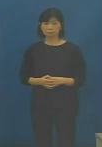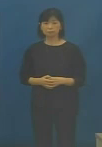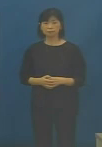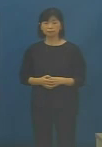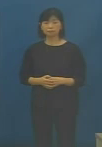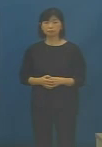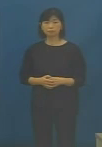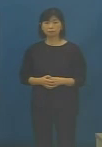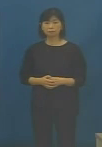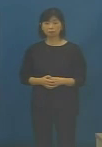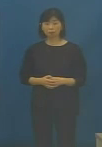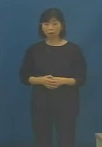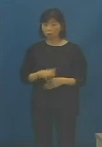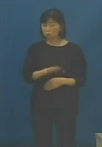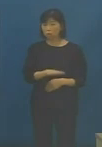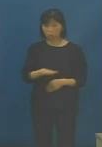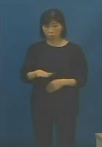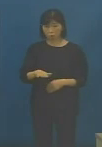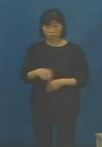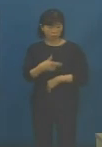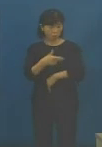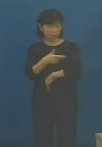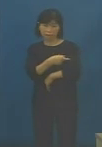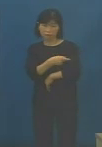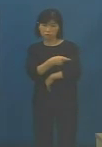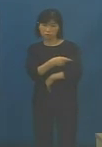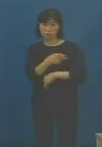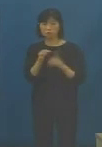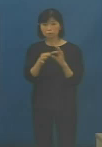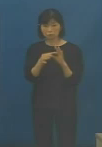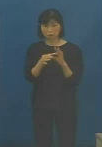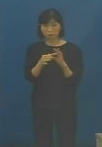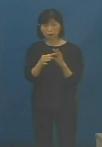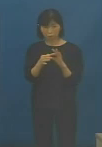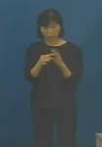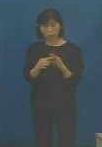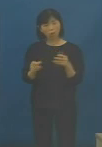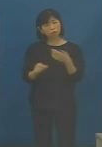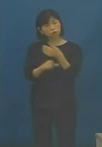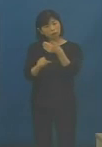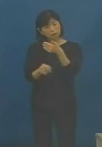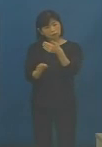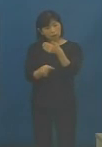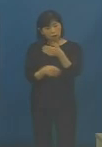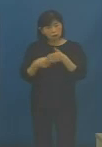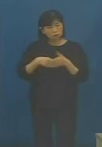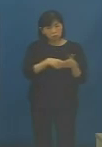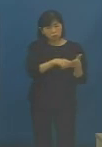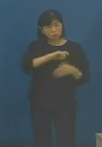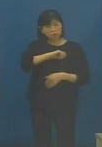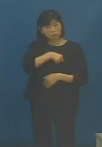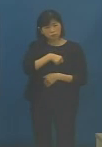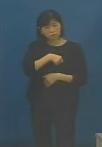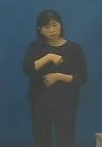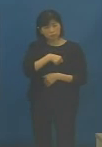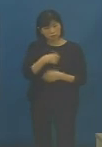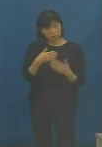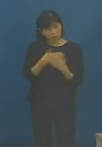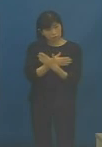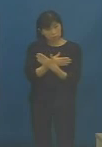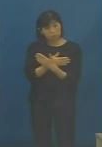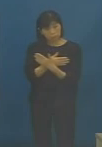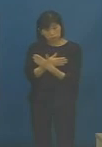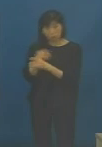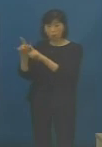それから子どもの接種についても、今月から努力義務化されるという報道になっています。